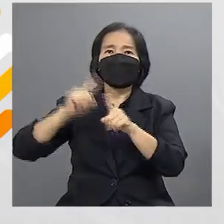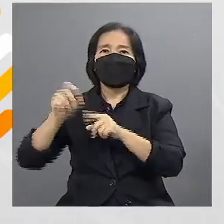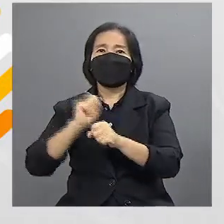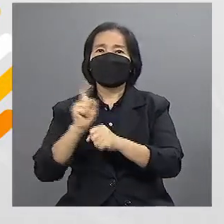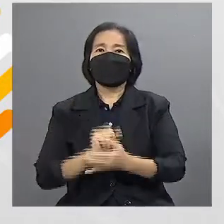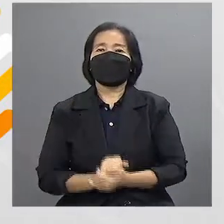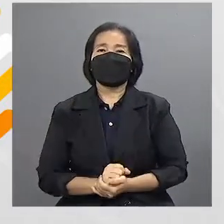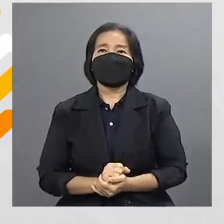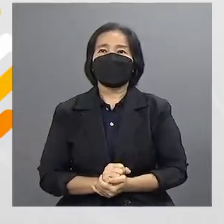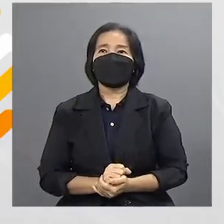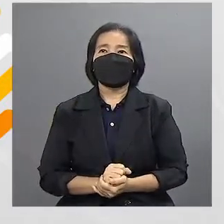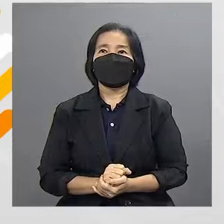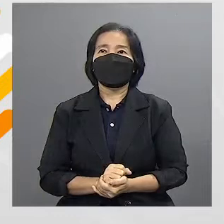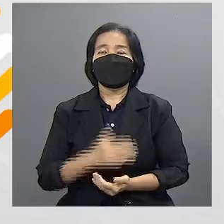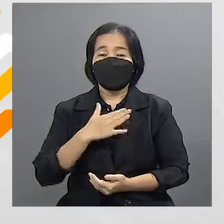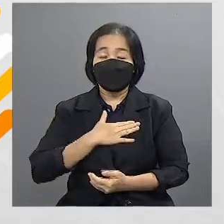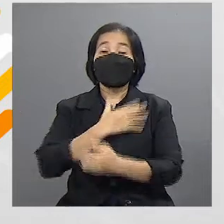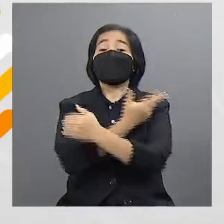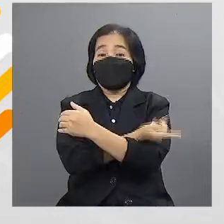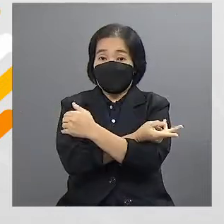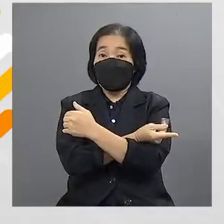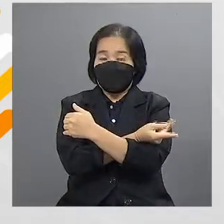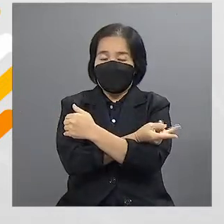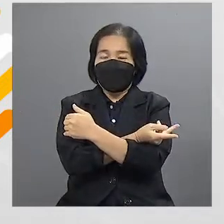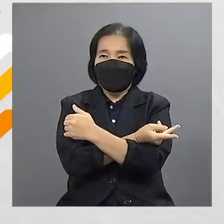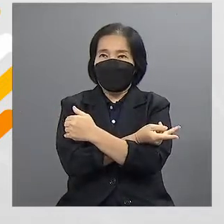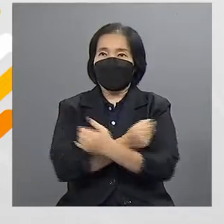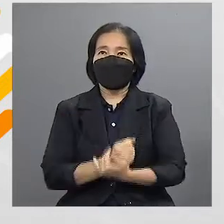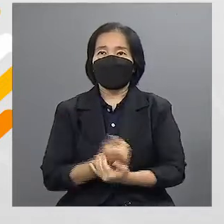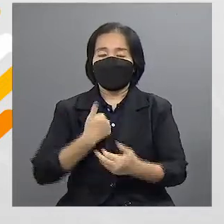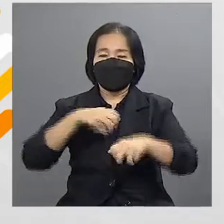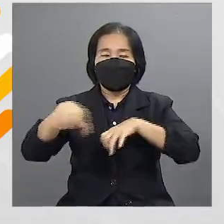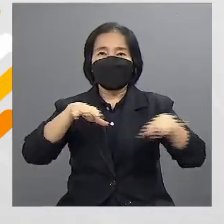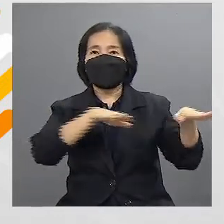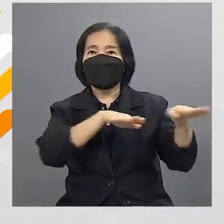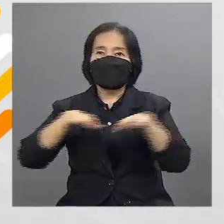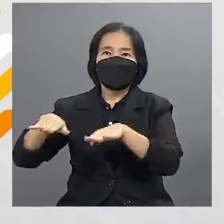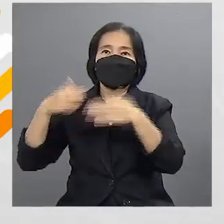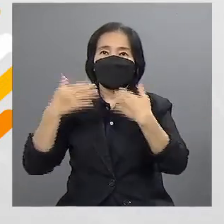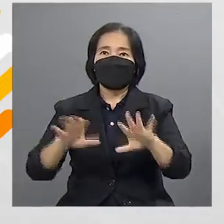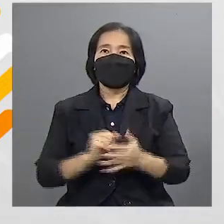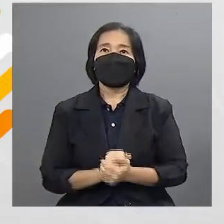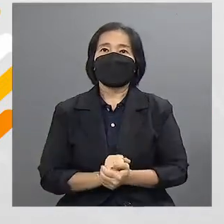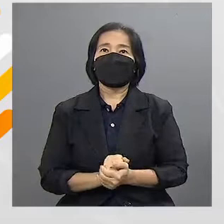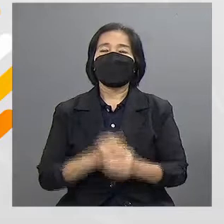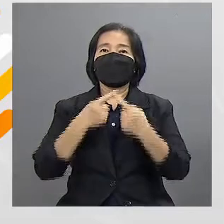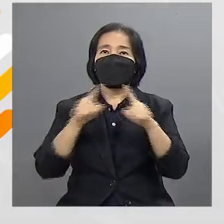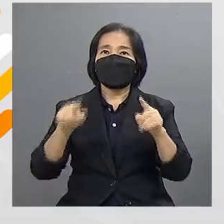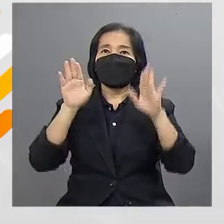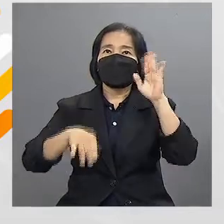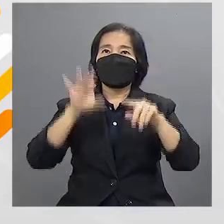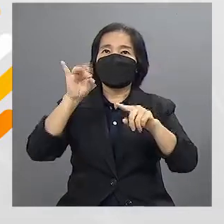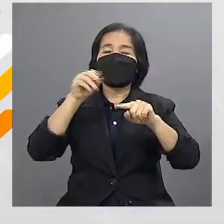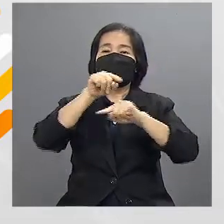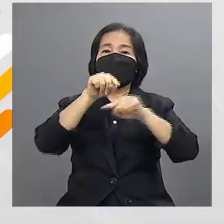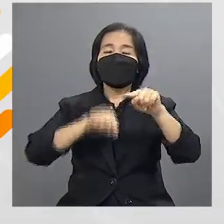ฝั่งทางจบรัพกฤษี่เราเตรียกันข้างครอมระรบเบค forล้